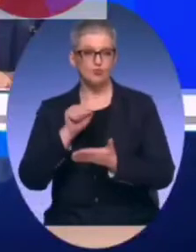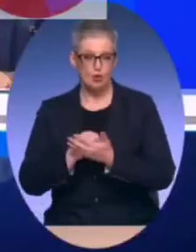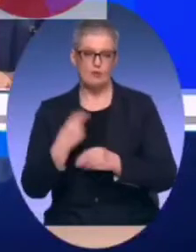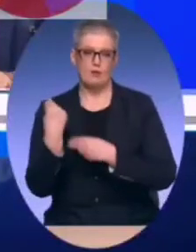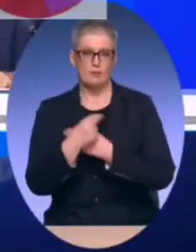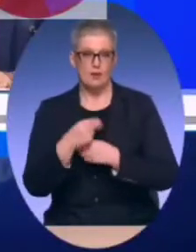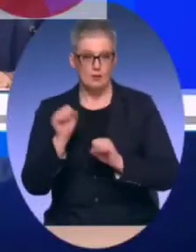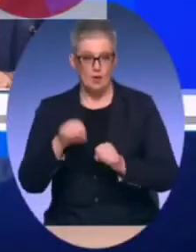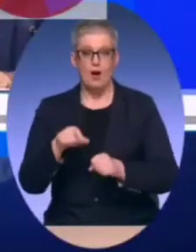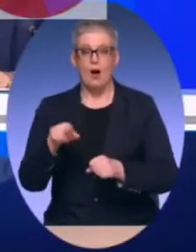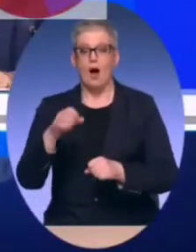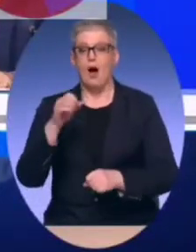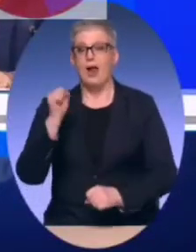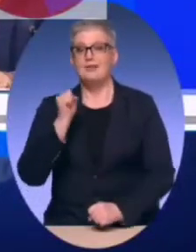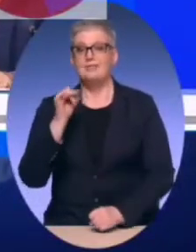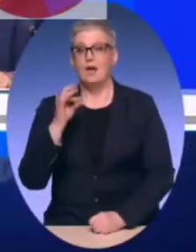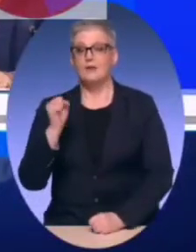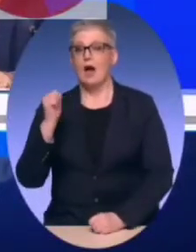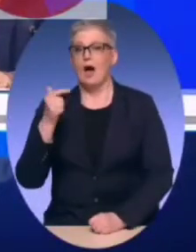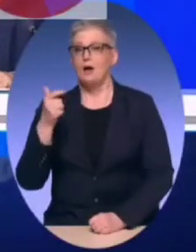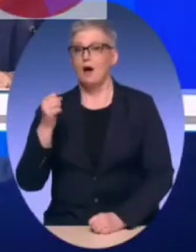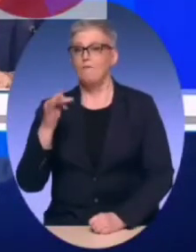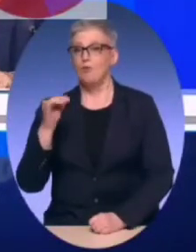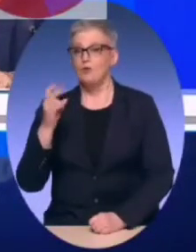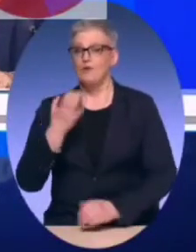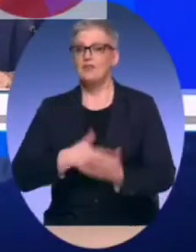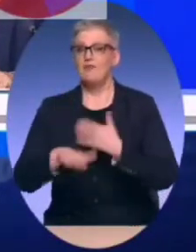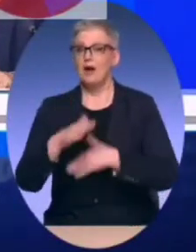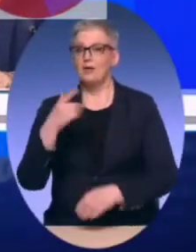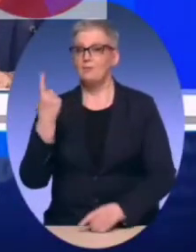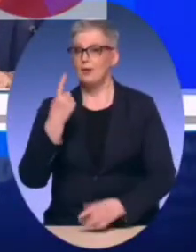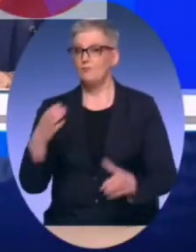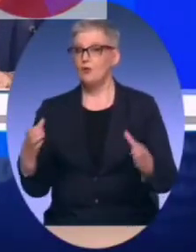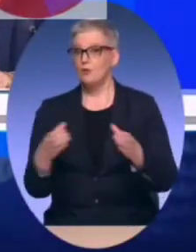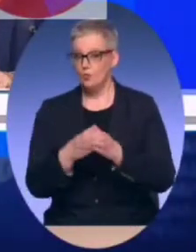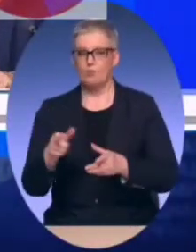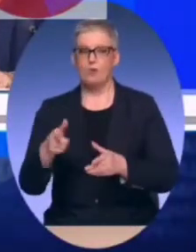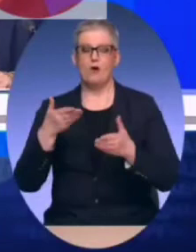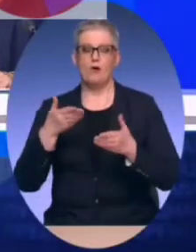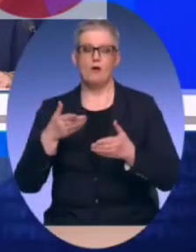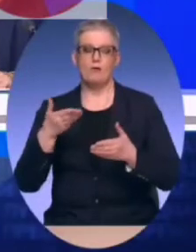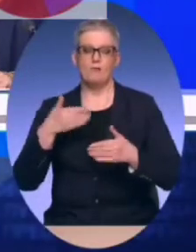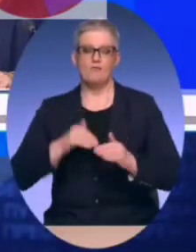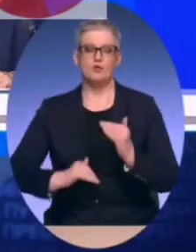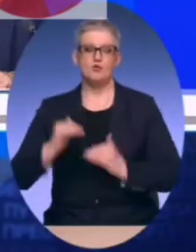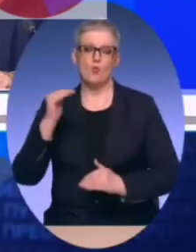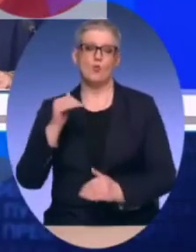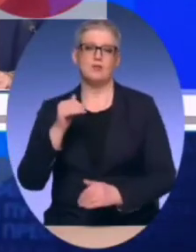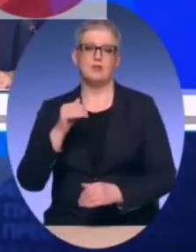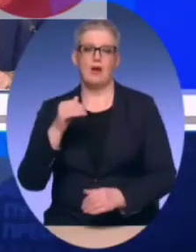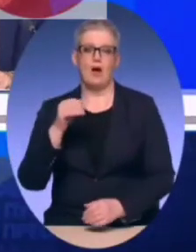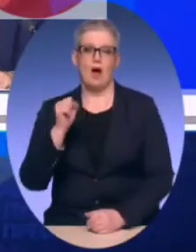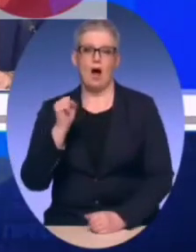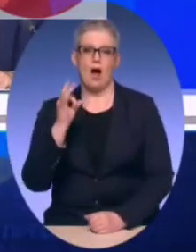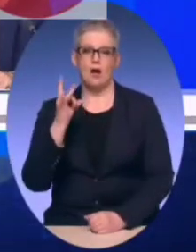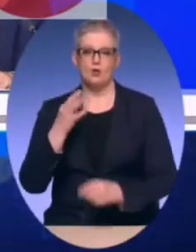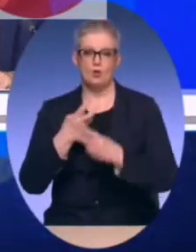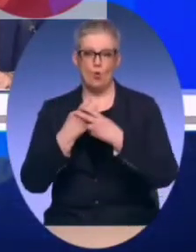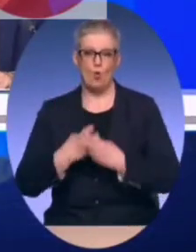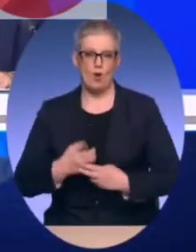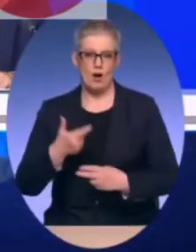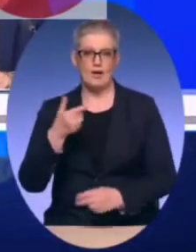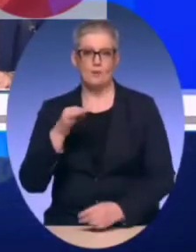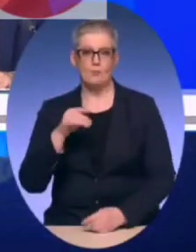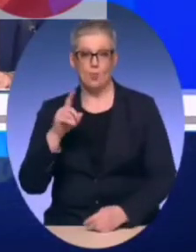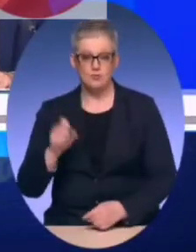приведу. Александра Агафонова, инвалид первой группы, боролась с врожденным артрогриппозом очень долгое время. Она даже не